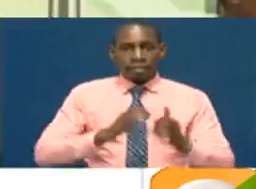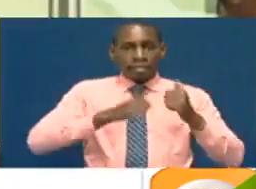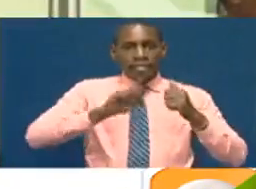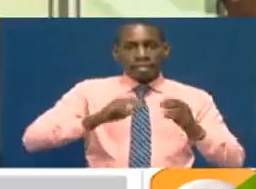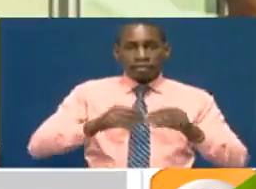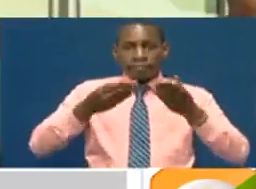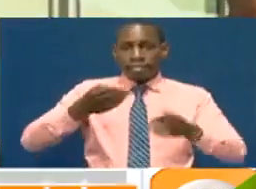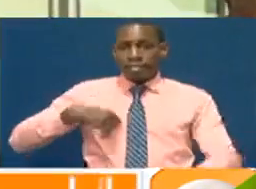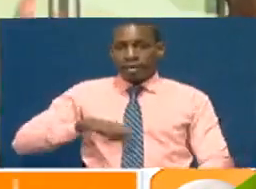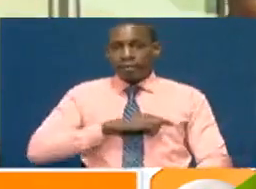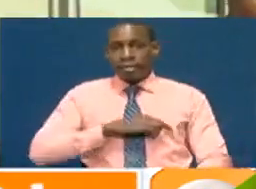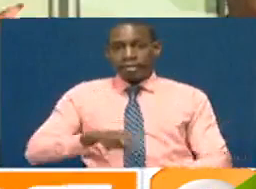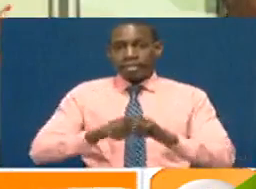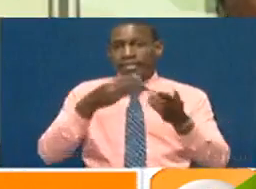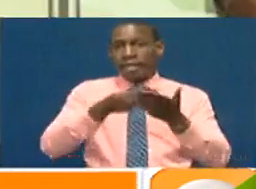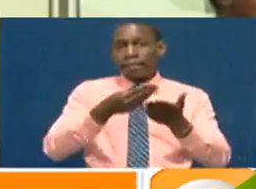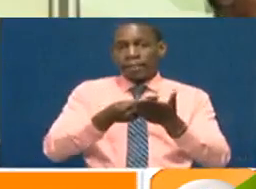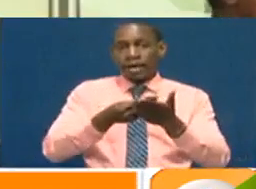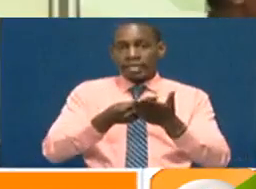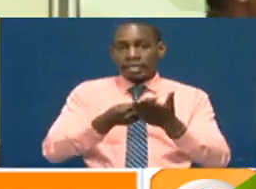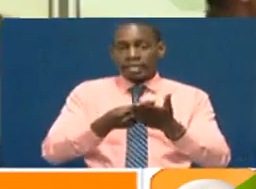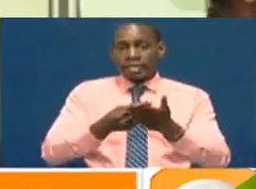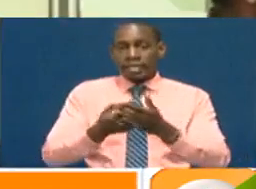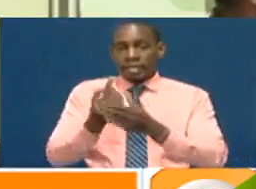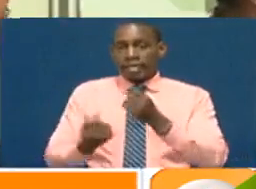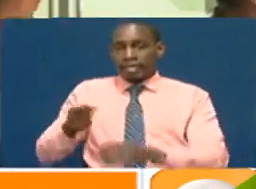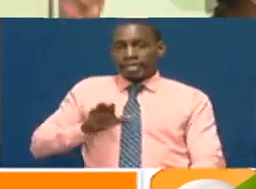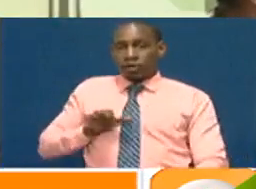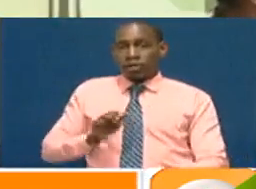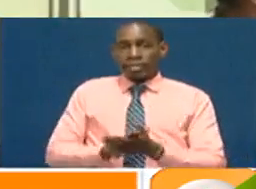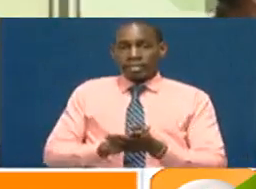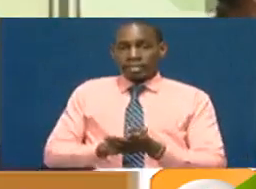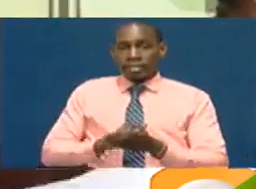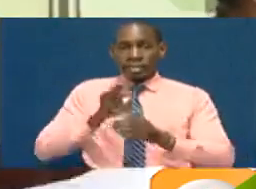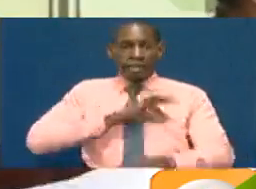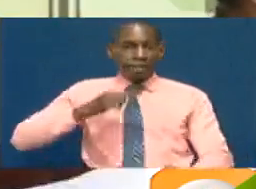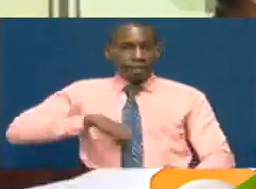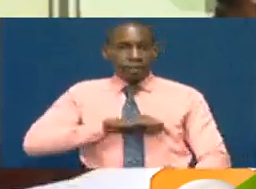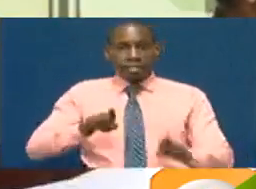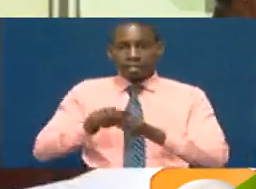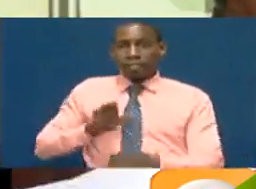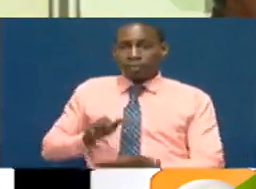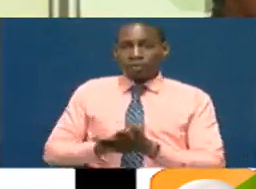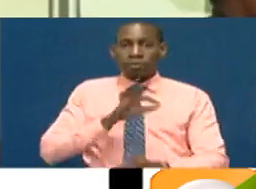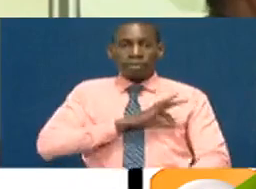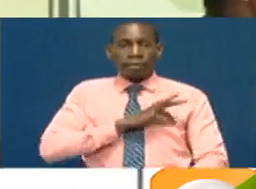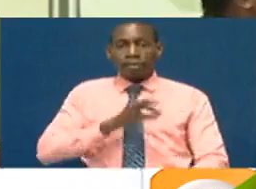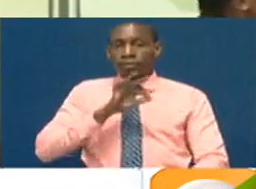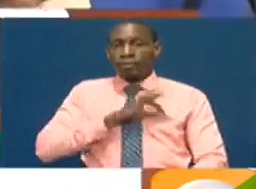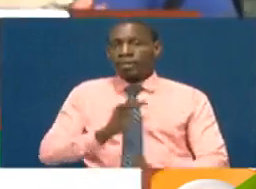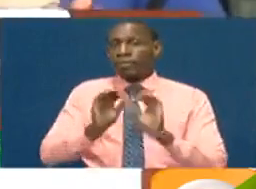sisi. Hizo pesa za single mothers sini zetu sisi. Wamama tumevuna,